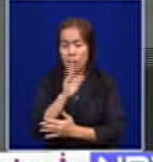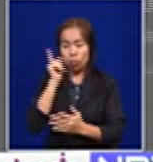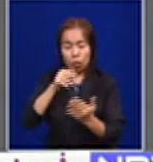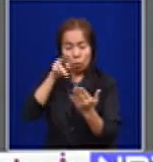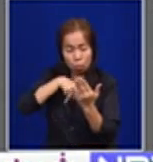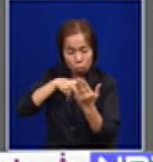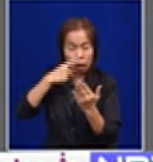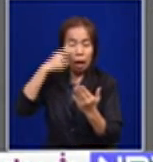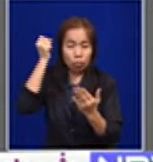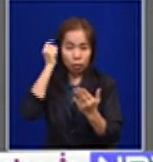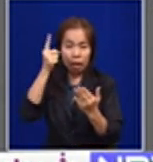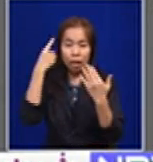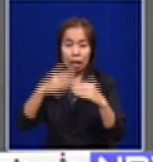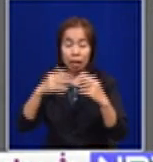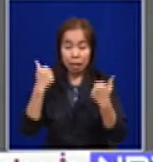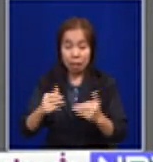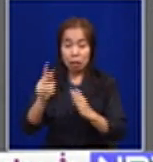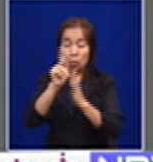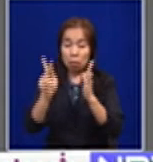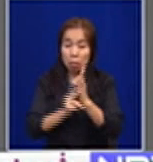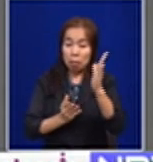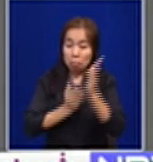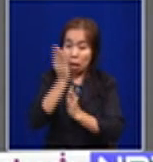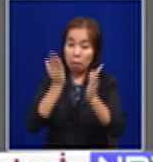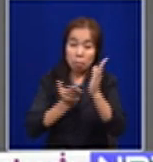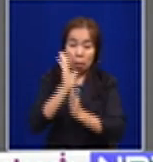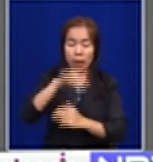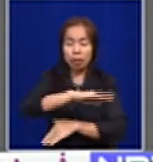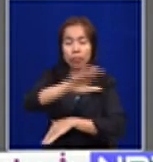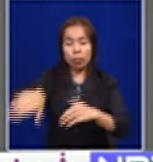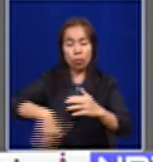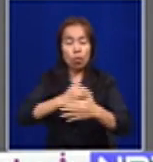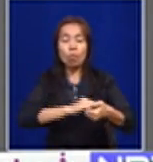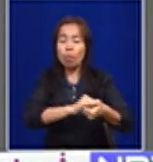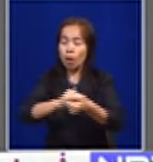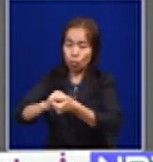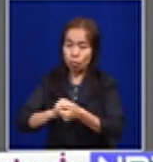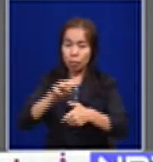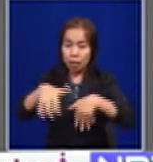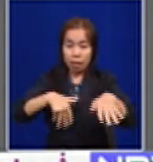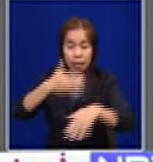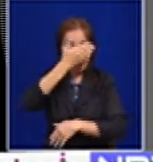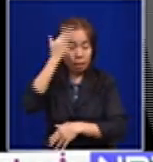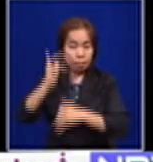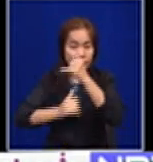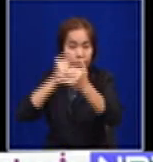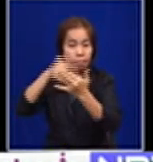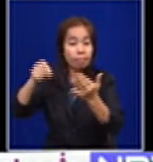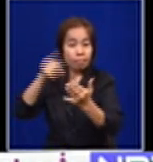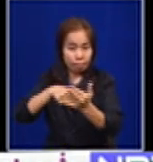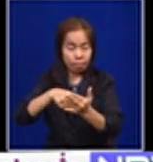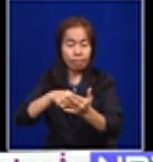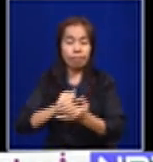ส่วนรัฐธรรมนูญฉบับนี้จะผ่านหรือไม่ก็ขึ้นอยู่กับพวกเราทุกคนอย่าลืมไปลงประชามติกันนะคะ